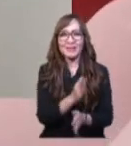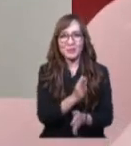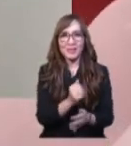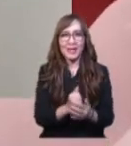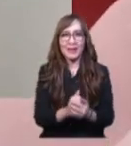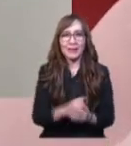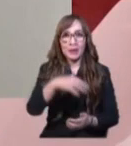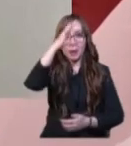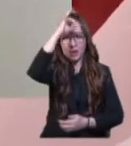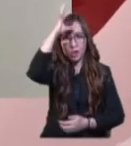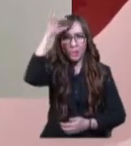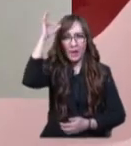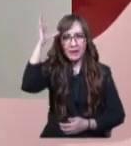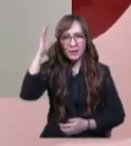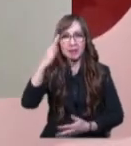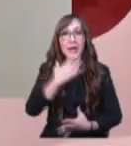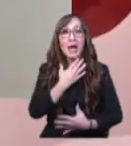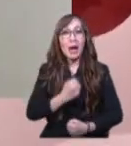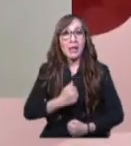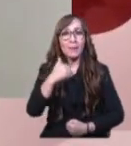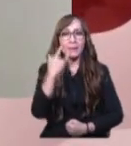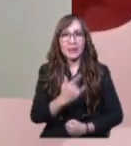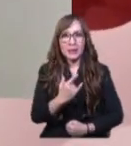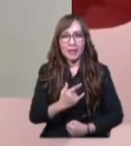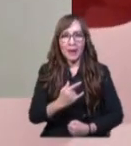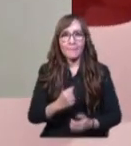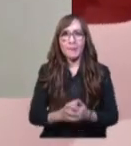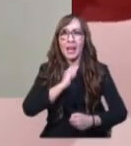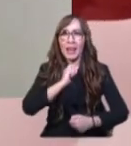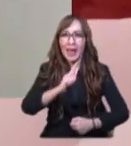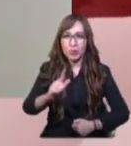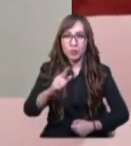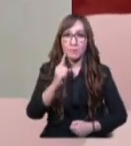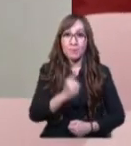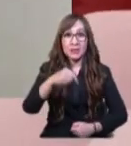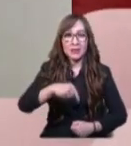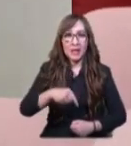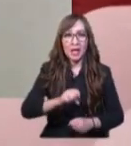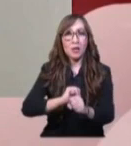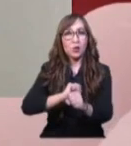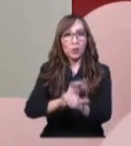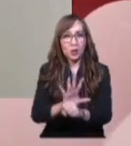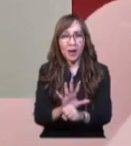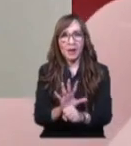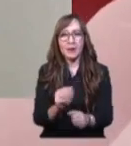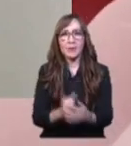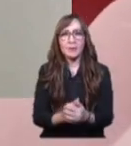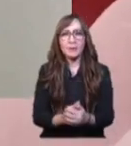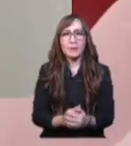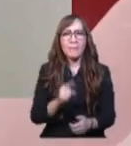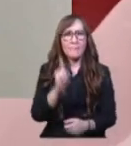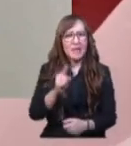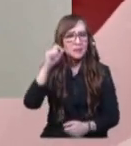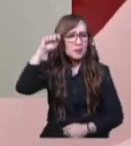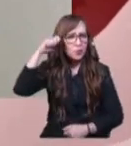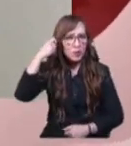Saya harap inovasi tetap berlanjut meskipun sedang pandemi, dan ya memang pasti